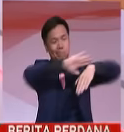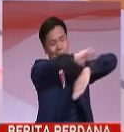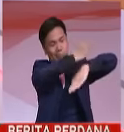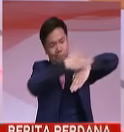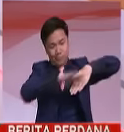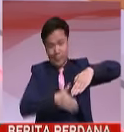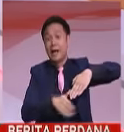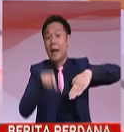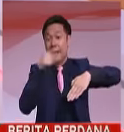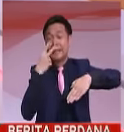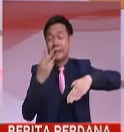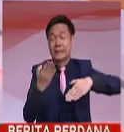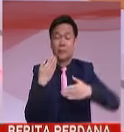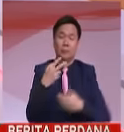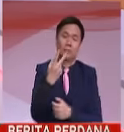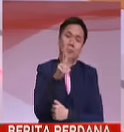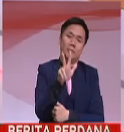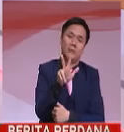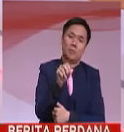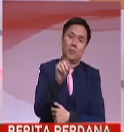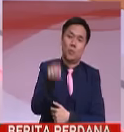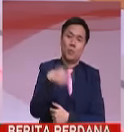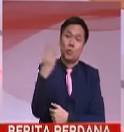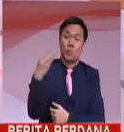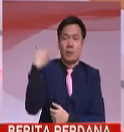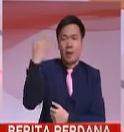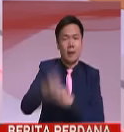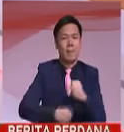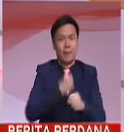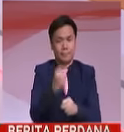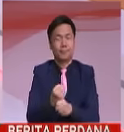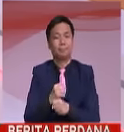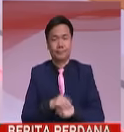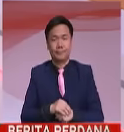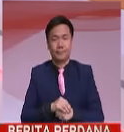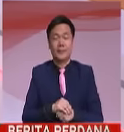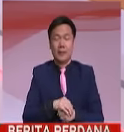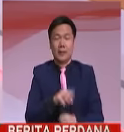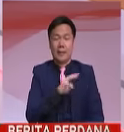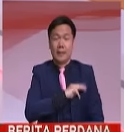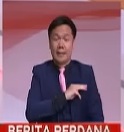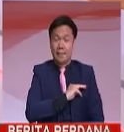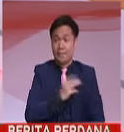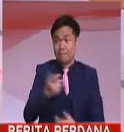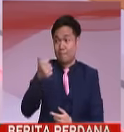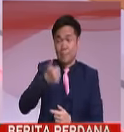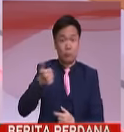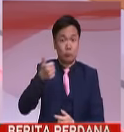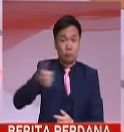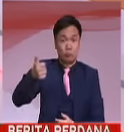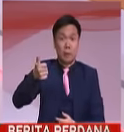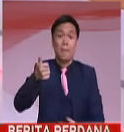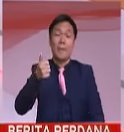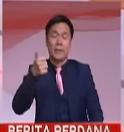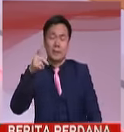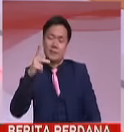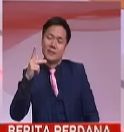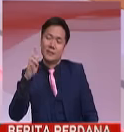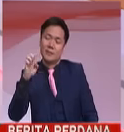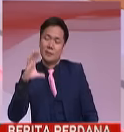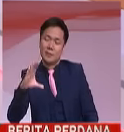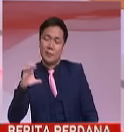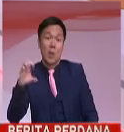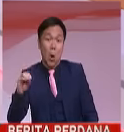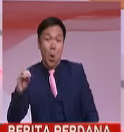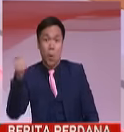keuangan semester yang berakhir 30 Jun tahun depan menurut ketua pegawai keuangannya f*** Eni permintaan tinggi diterima